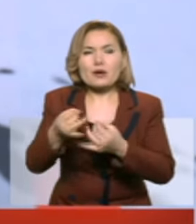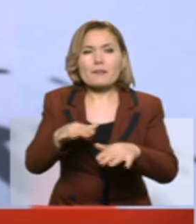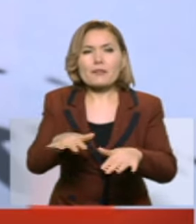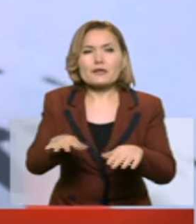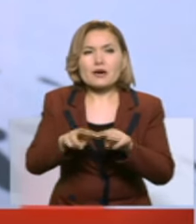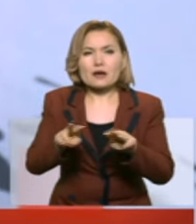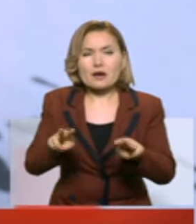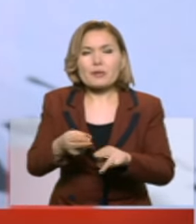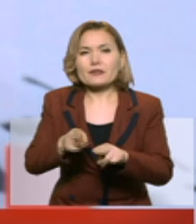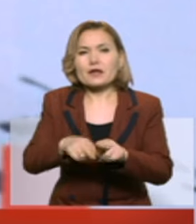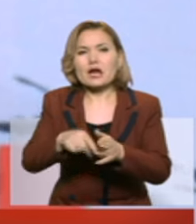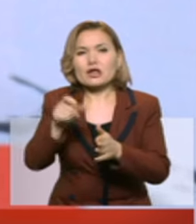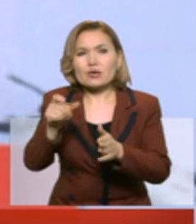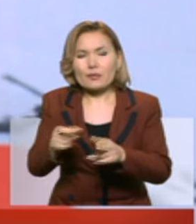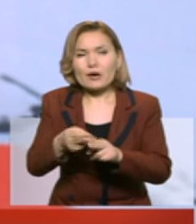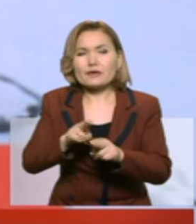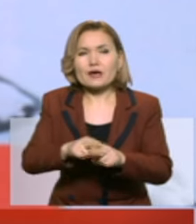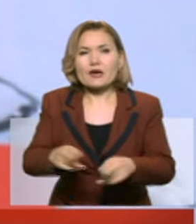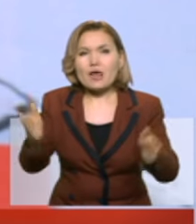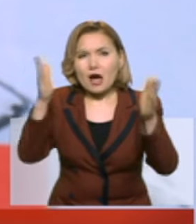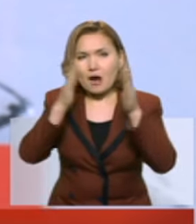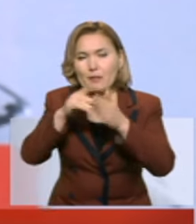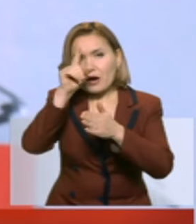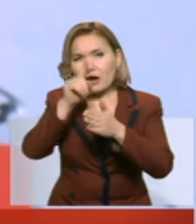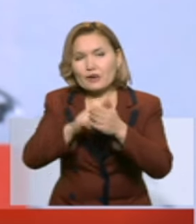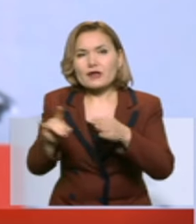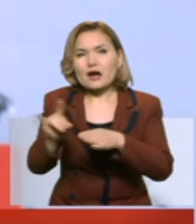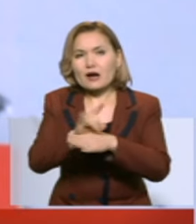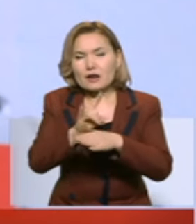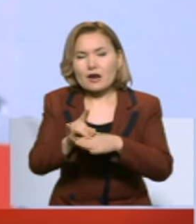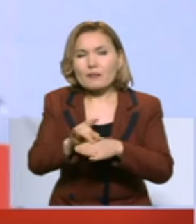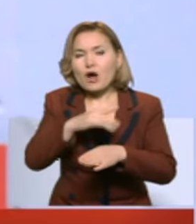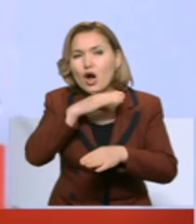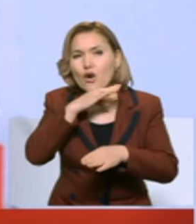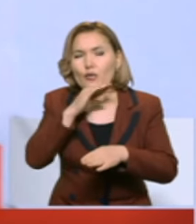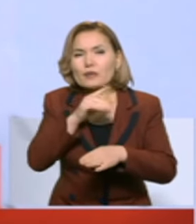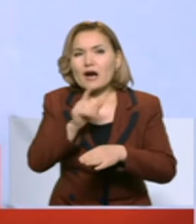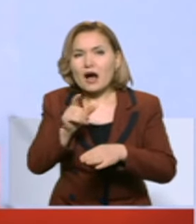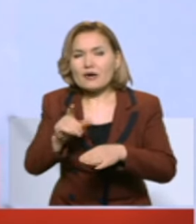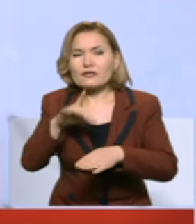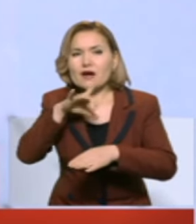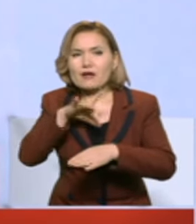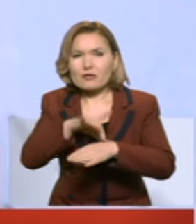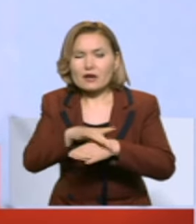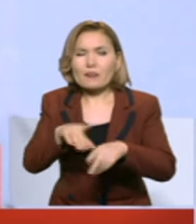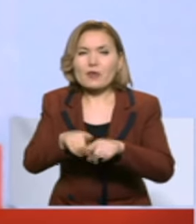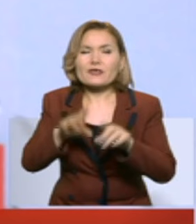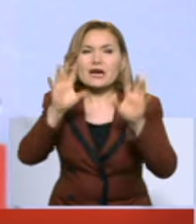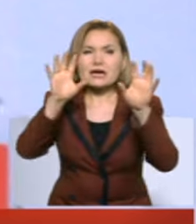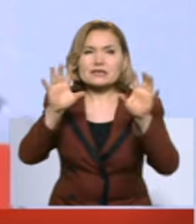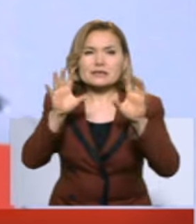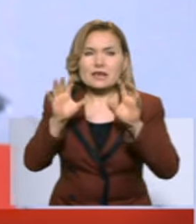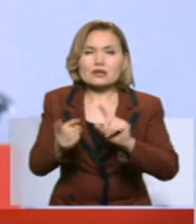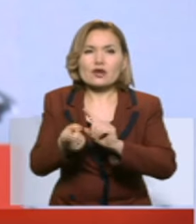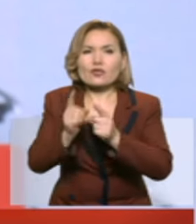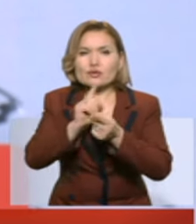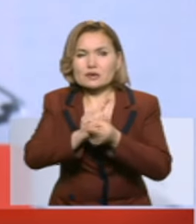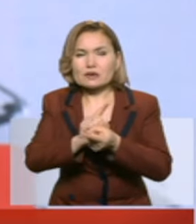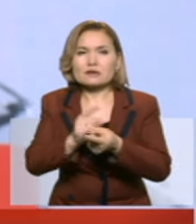парламент мәжілісінің бірқатар депутаты асыл діннің атын жамылып жүрген жат ағымдарға тыйым салу үшін заңға өзгерістер енгізуді